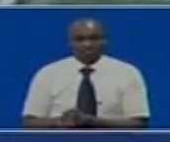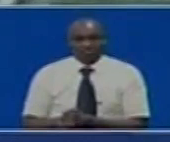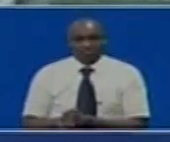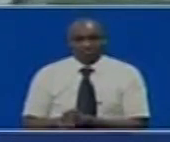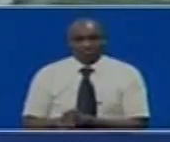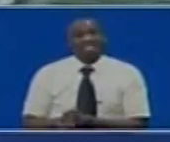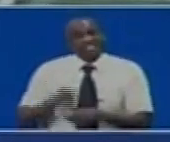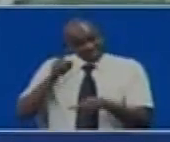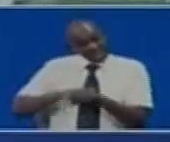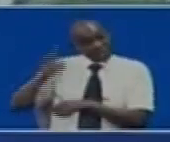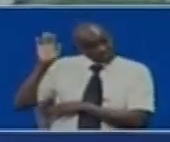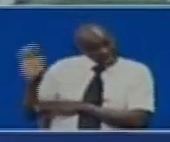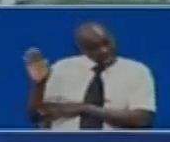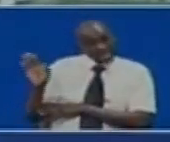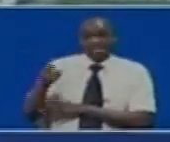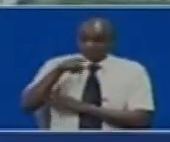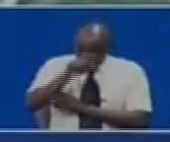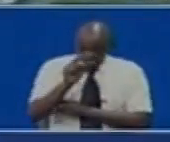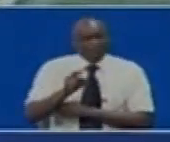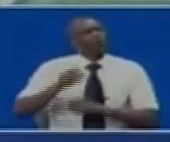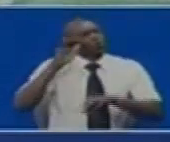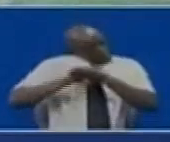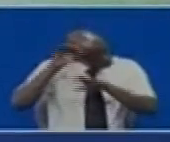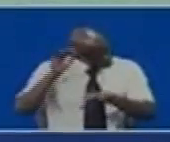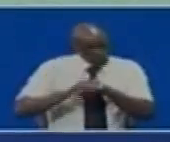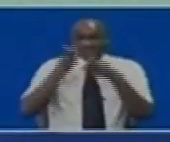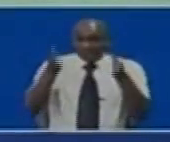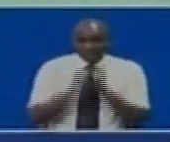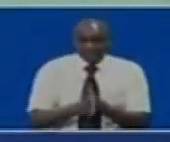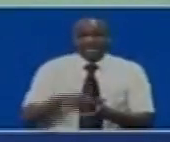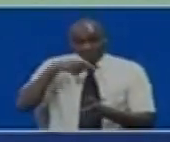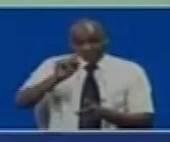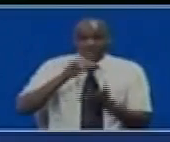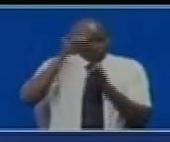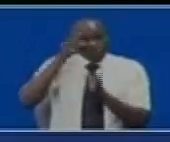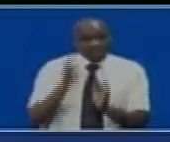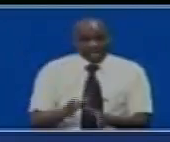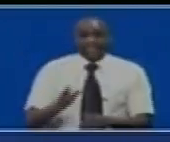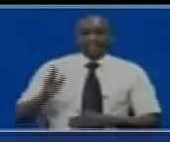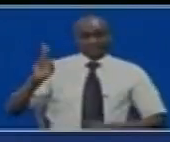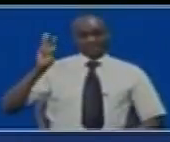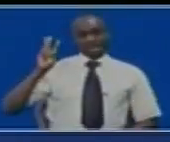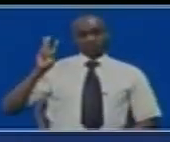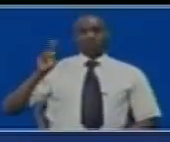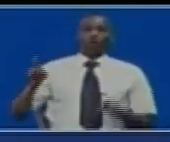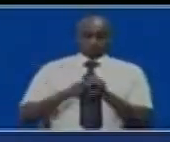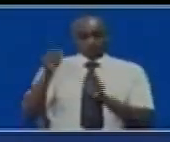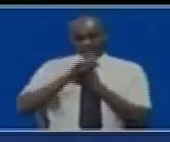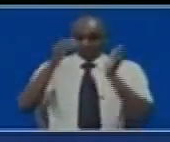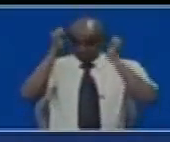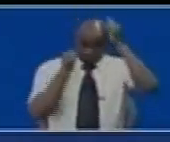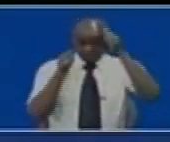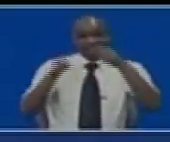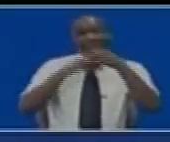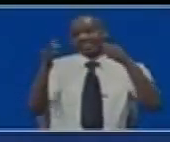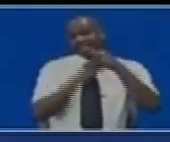Siku zake maadhimisho hayo yalikuwa ya fahari kuu. Akiwa mwanafunzi, skauti na hata mwanajeshi, mwaka wa